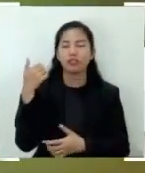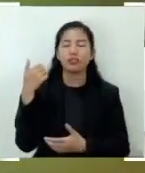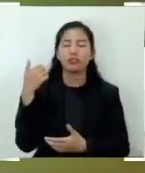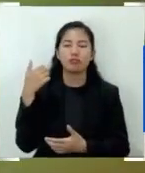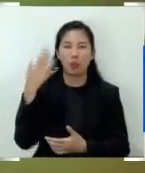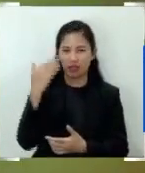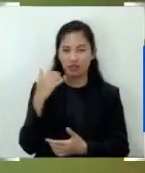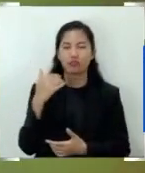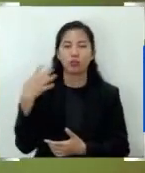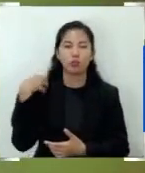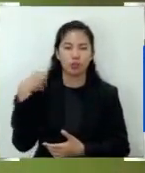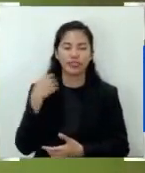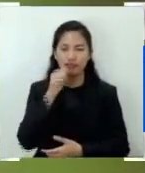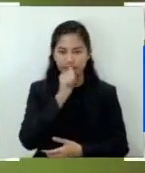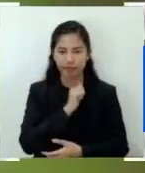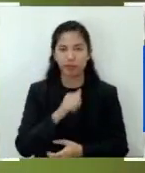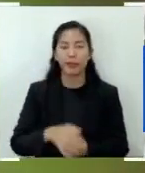Babalik po sana ako last